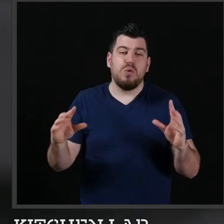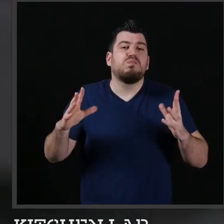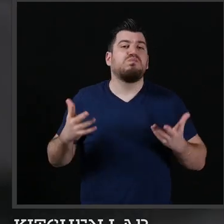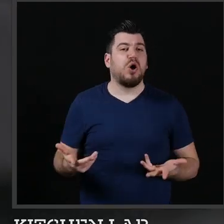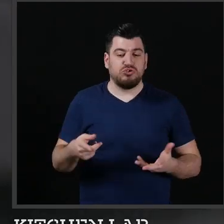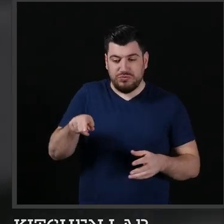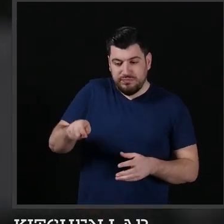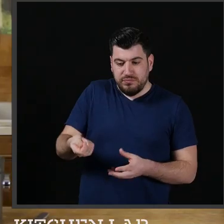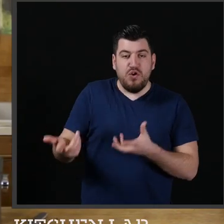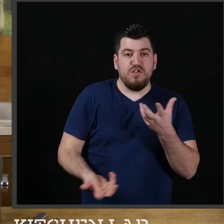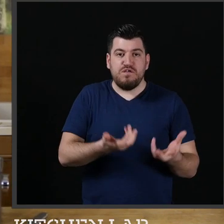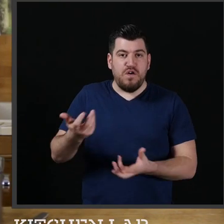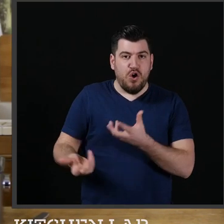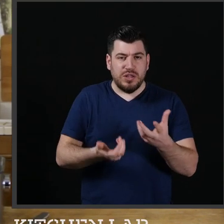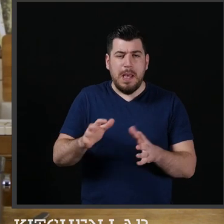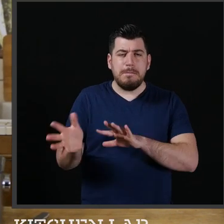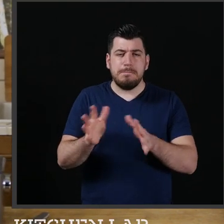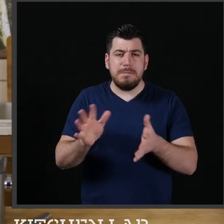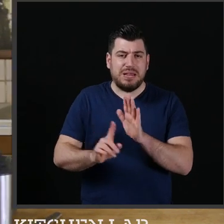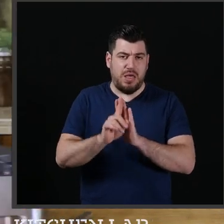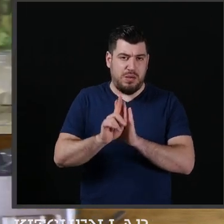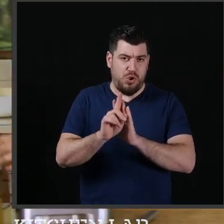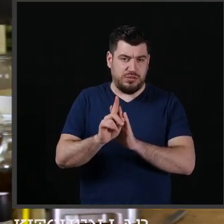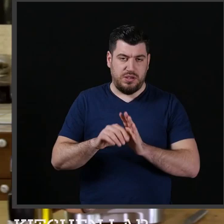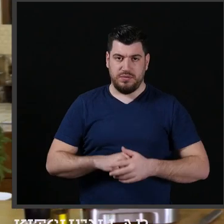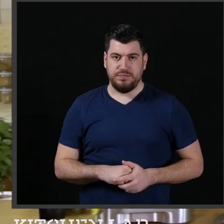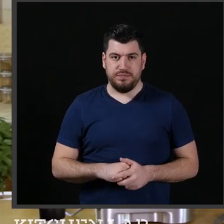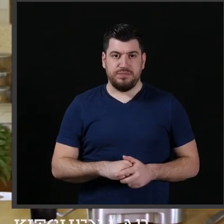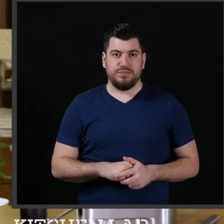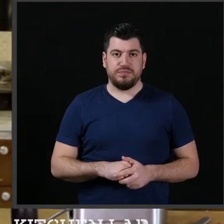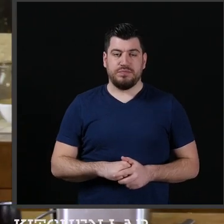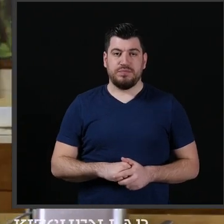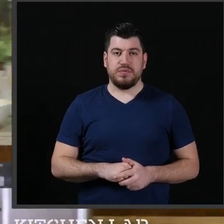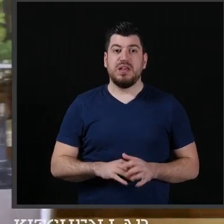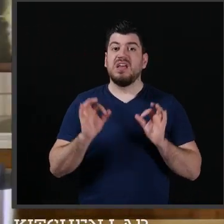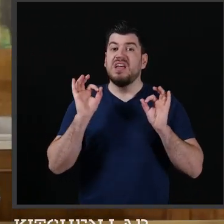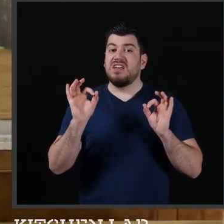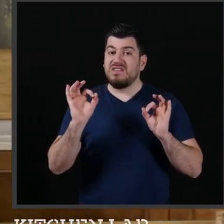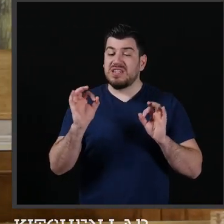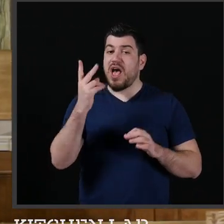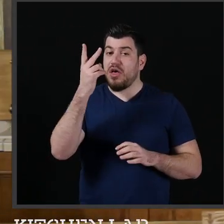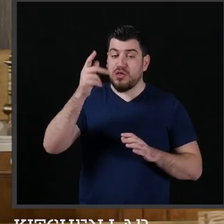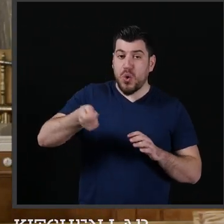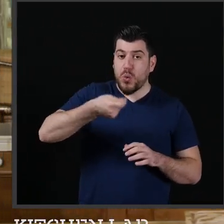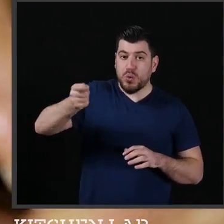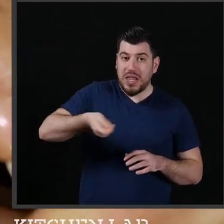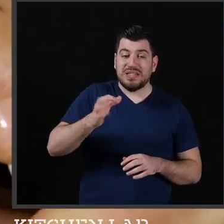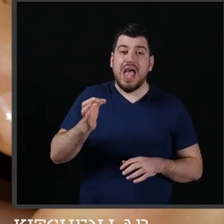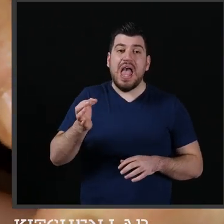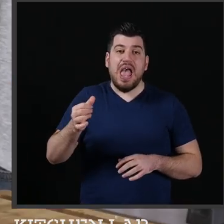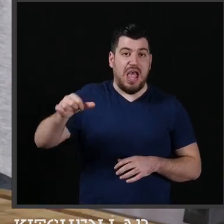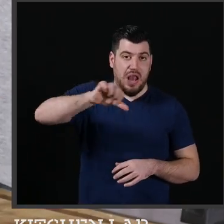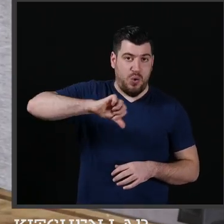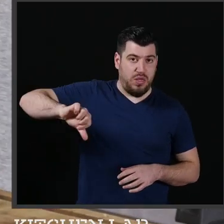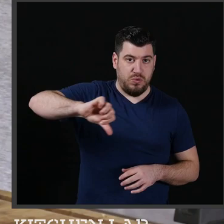φωτιά, μέτρια προς δυνατή, ρίχνοντας 2 κουταλιές της σούπας ελαιόλαδο,